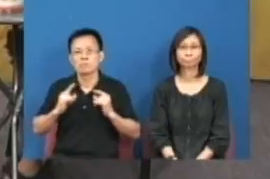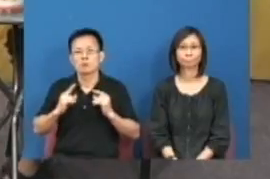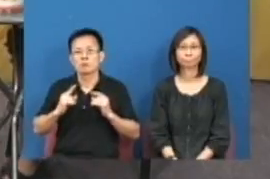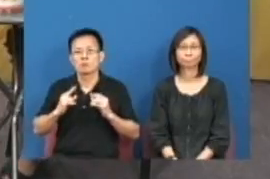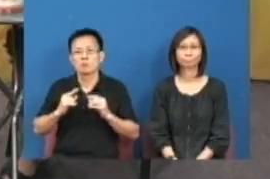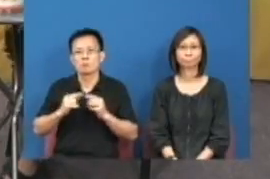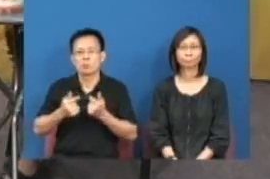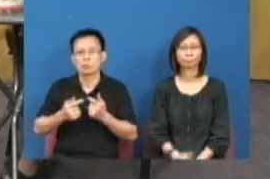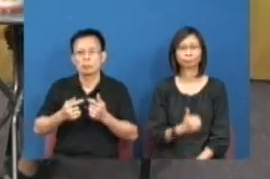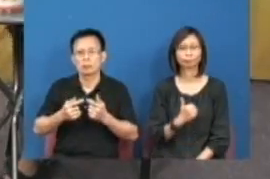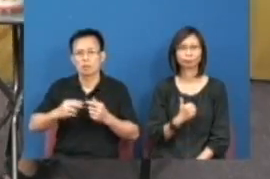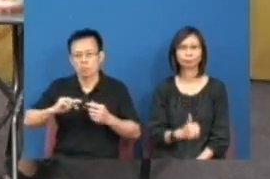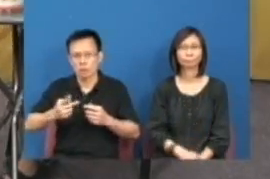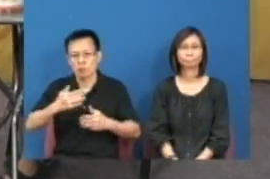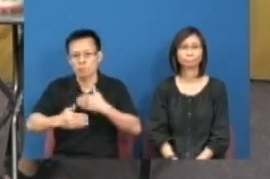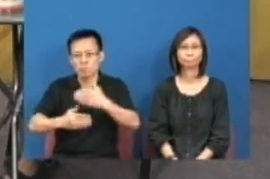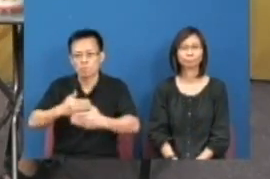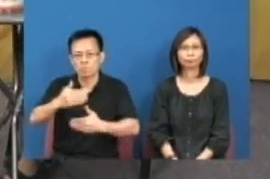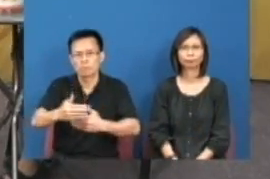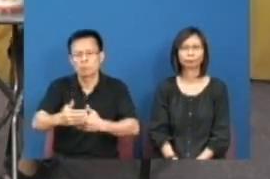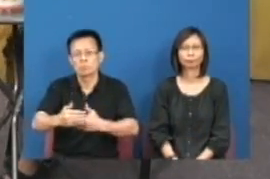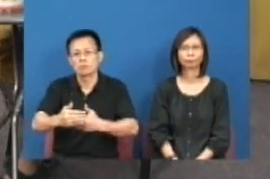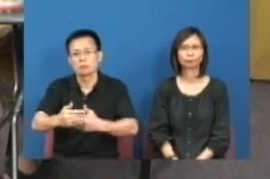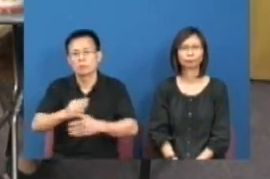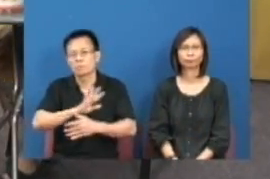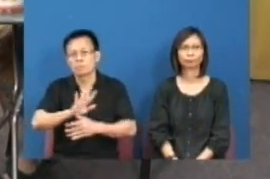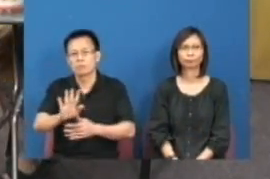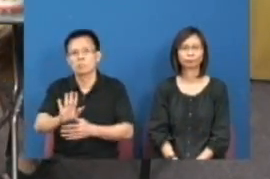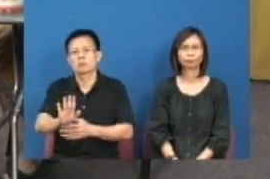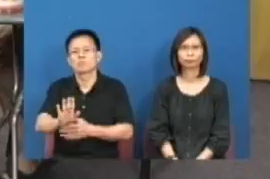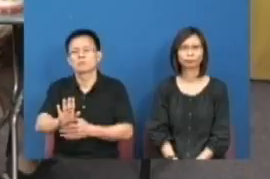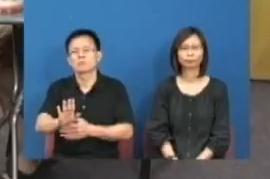改革一步步咁去做啊。其實呢個不能夠係話